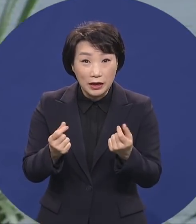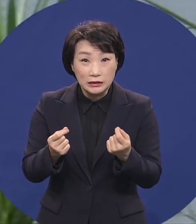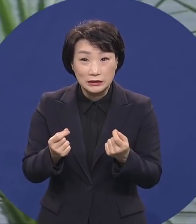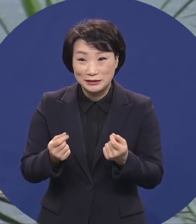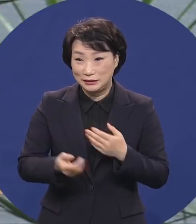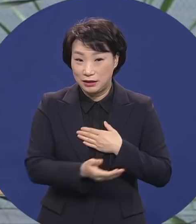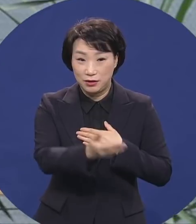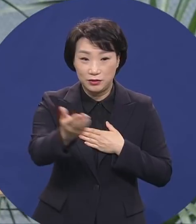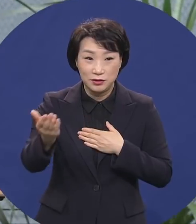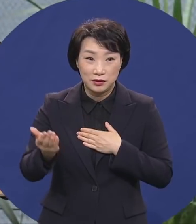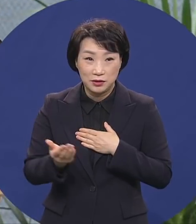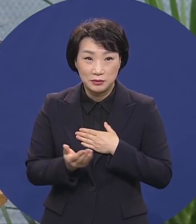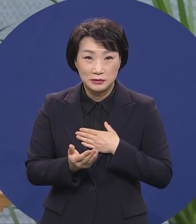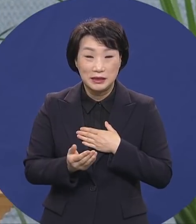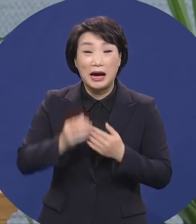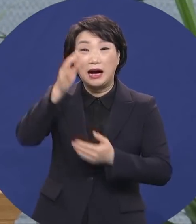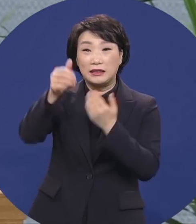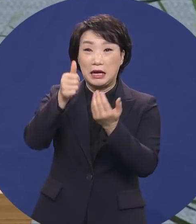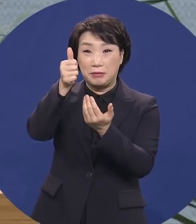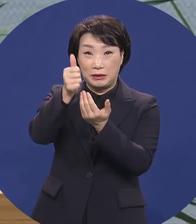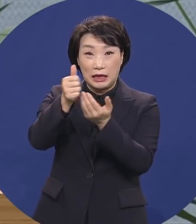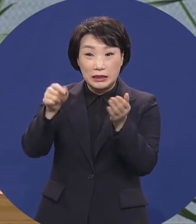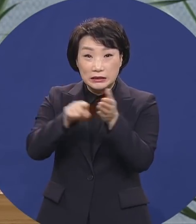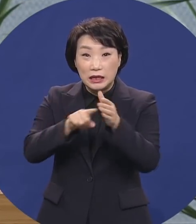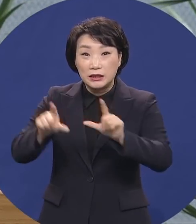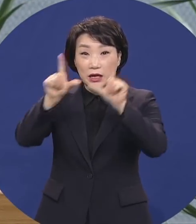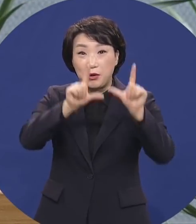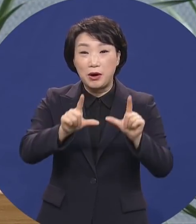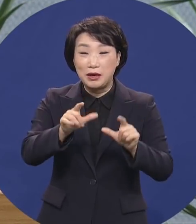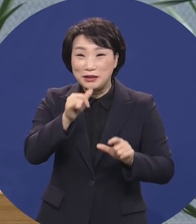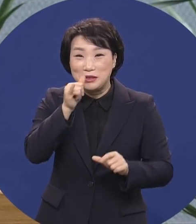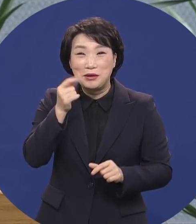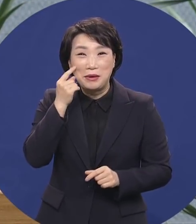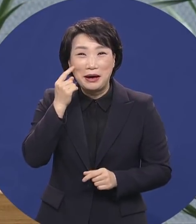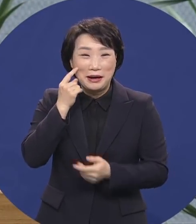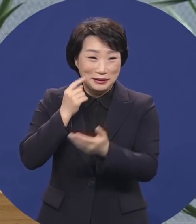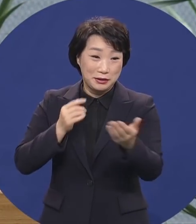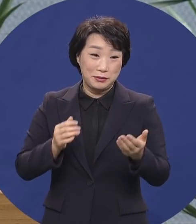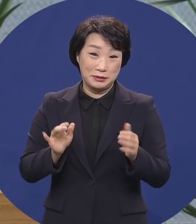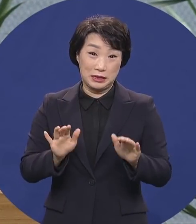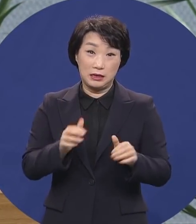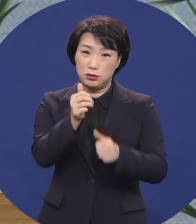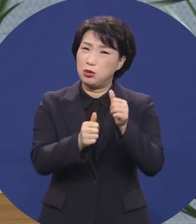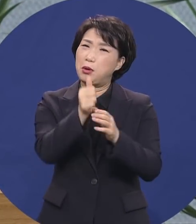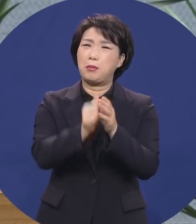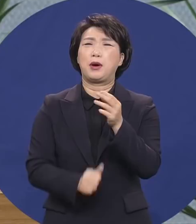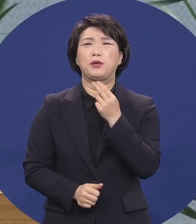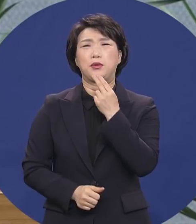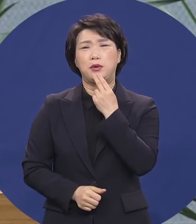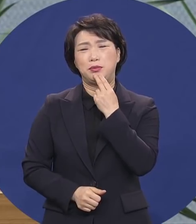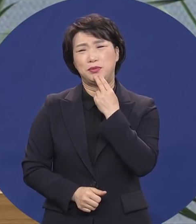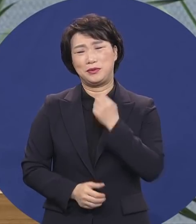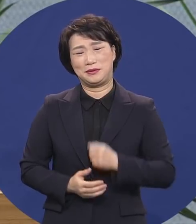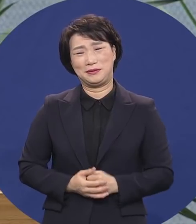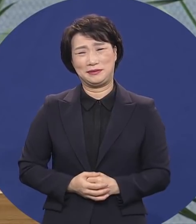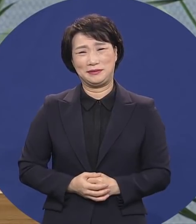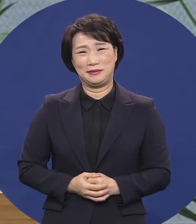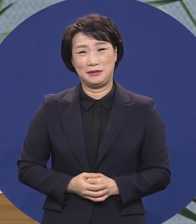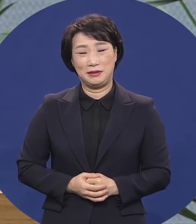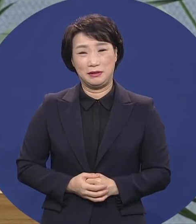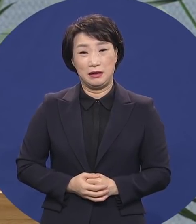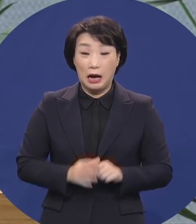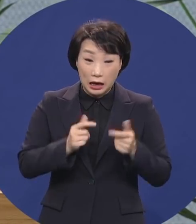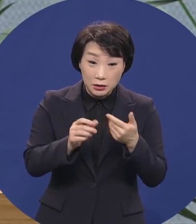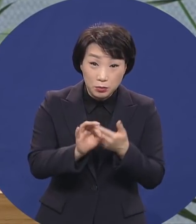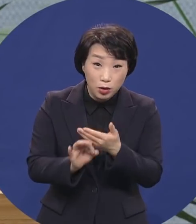이렇게 여러분들이 하나님 앞에 신앙생활을 한다면 시험 들지 않는 사람이요.